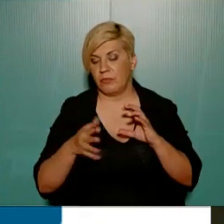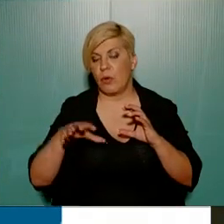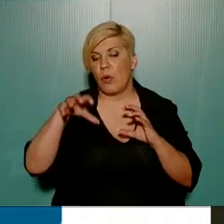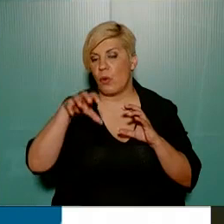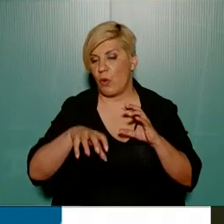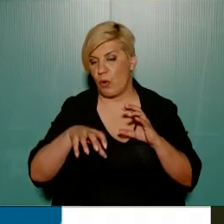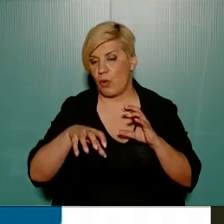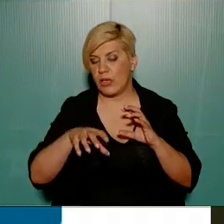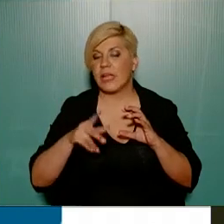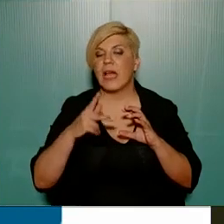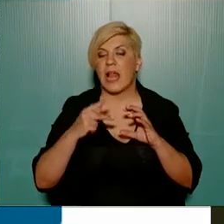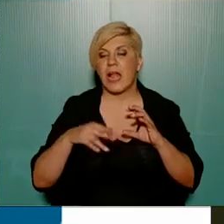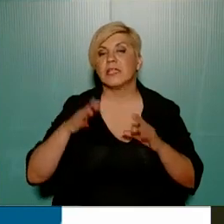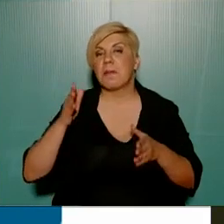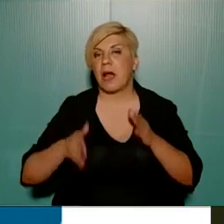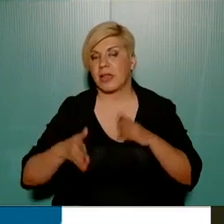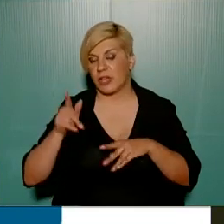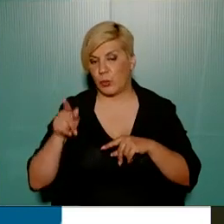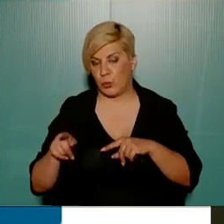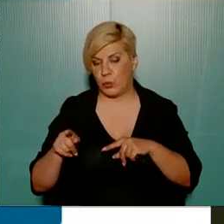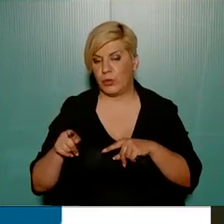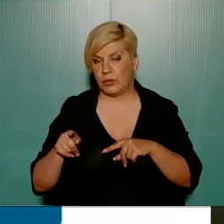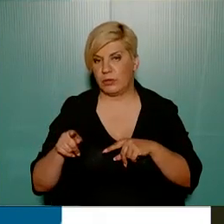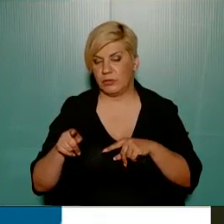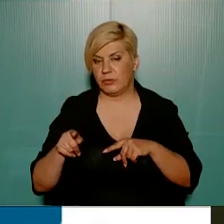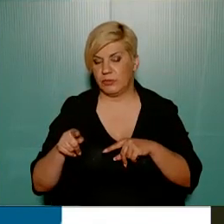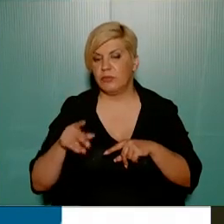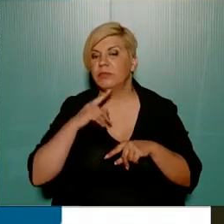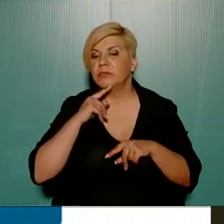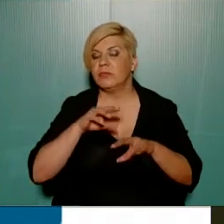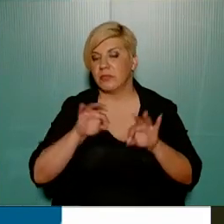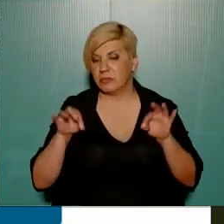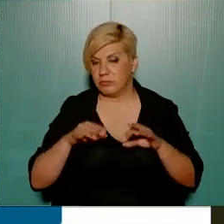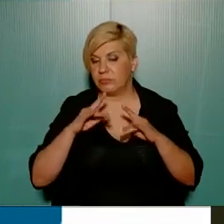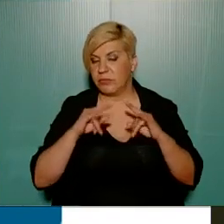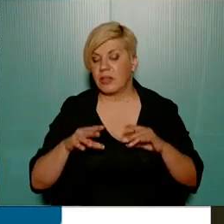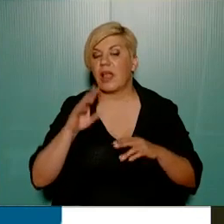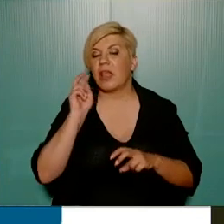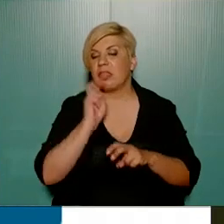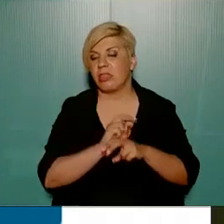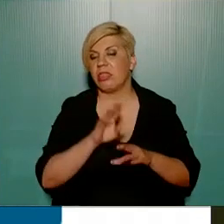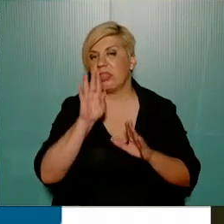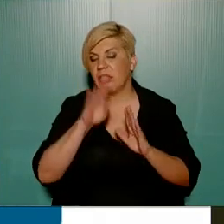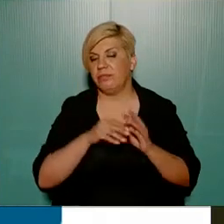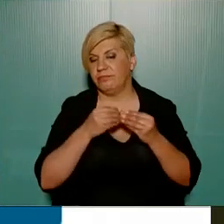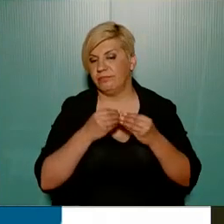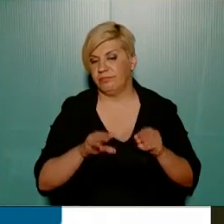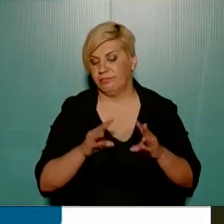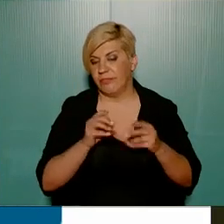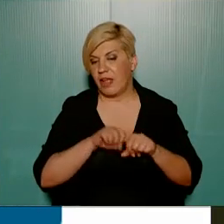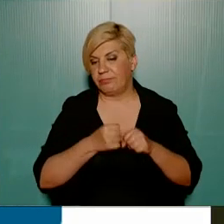χώρο μεταξύ Καρακάση Μαρτίου και που είναι σταθμός ρύπανσης και τα λοιπά, και απαξιώνεται συνεχώς,